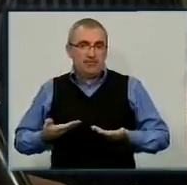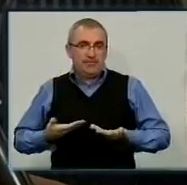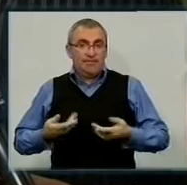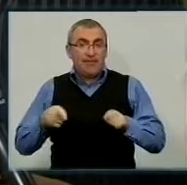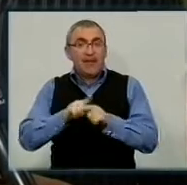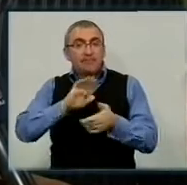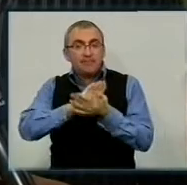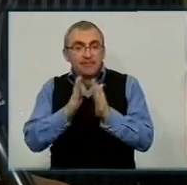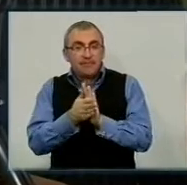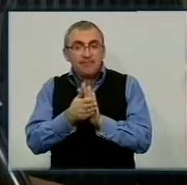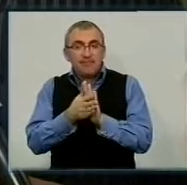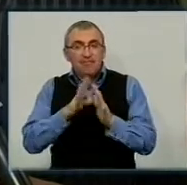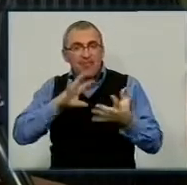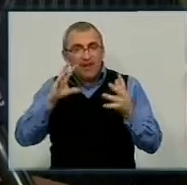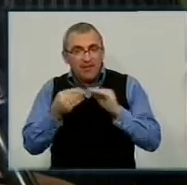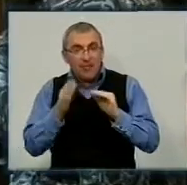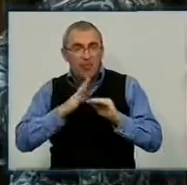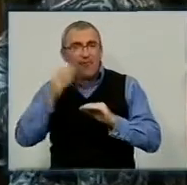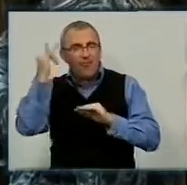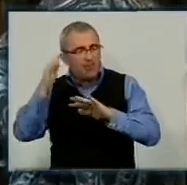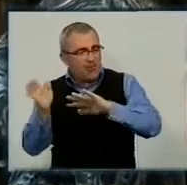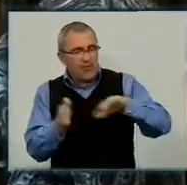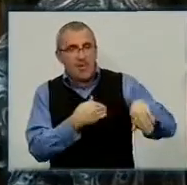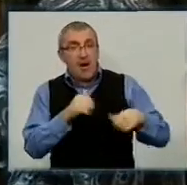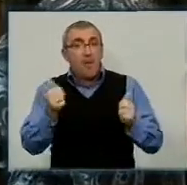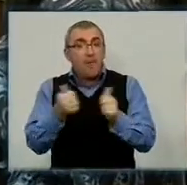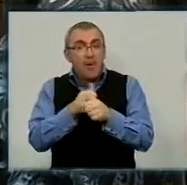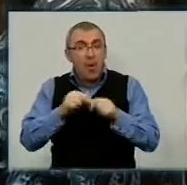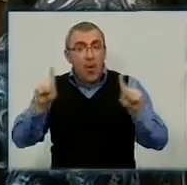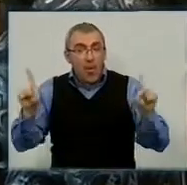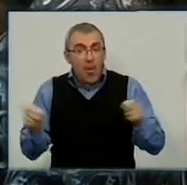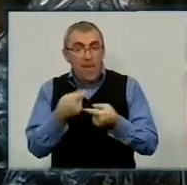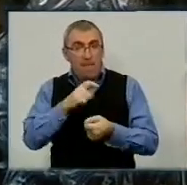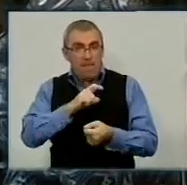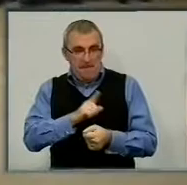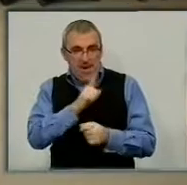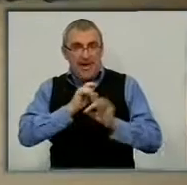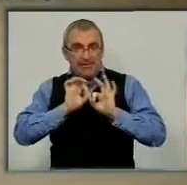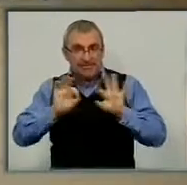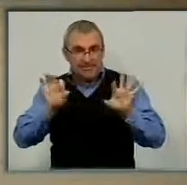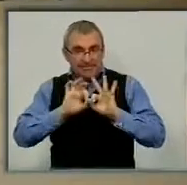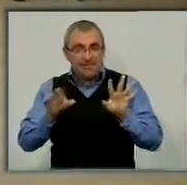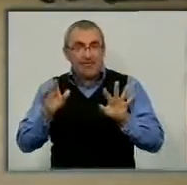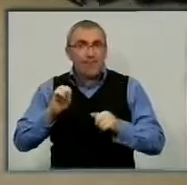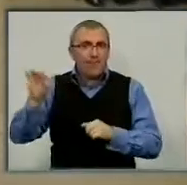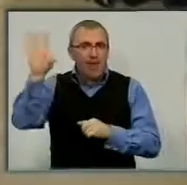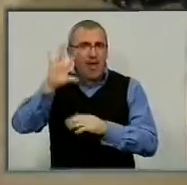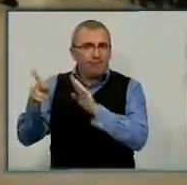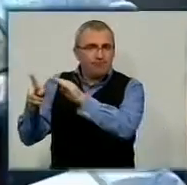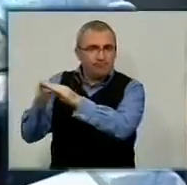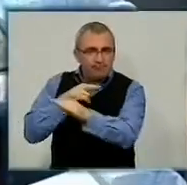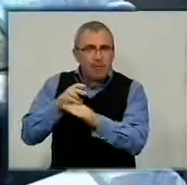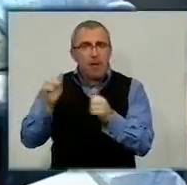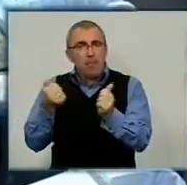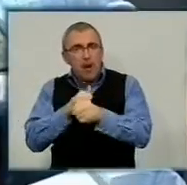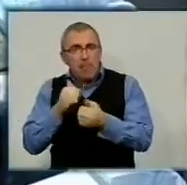туаяе славасье в прошлое Бібліотекарі які організували майстер-клас сподіваються перейняти досвід євробейських країн в яких бібліотеки